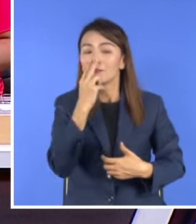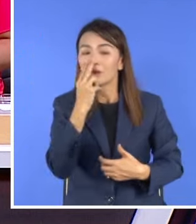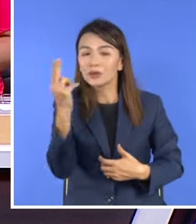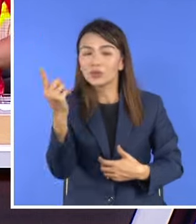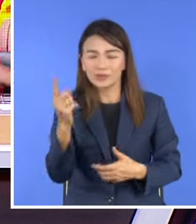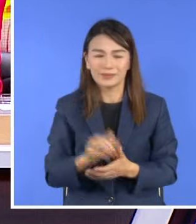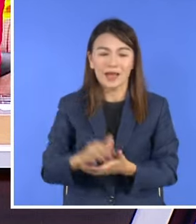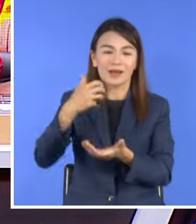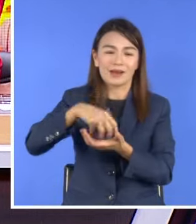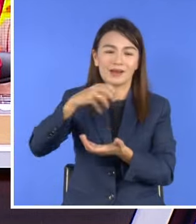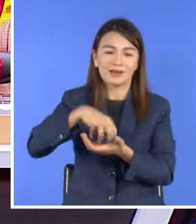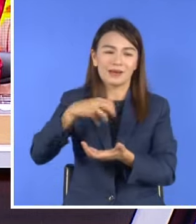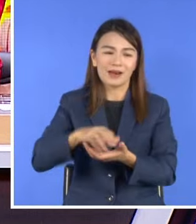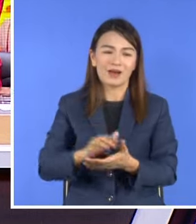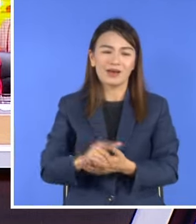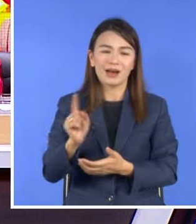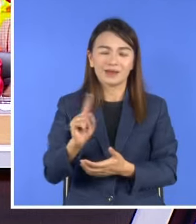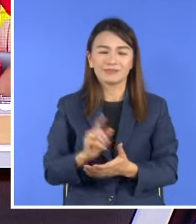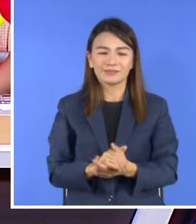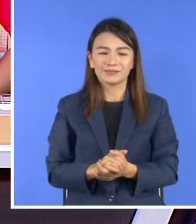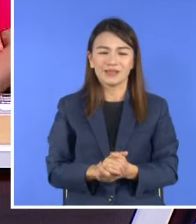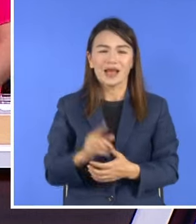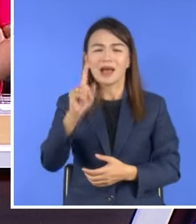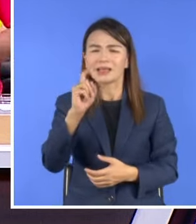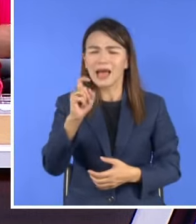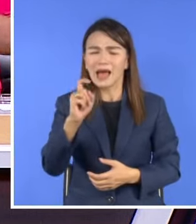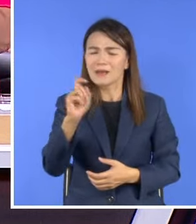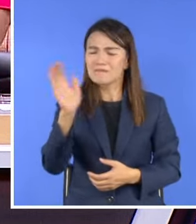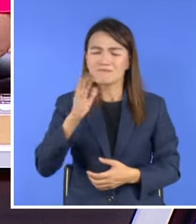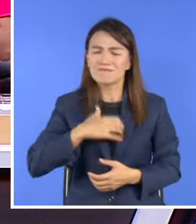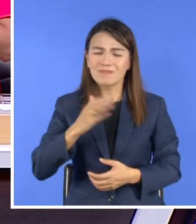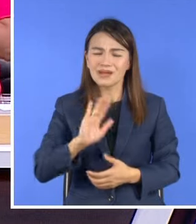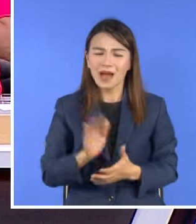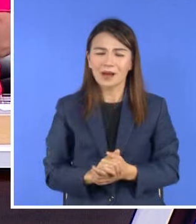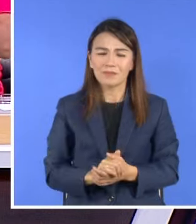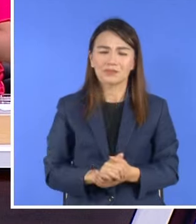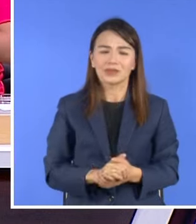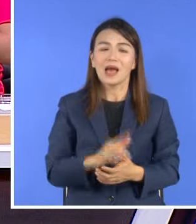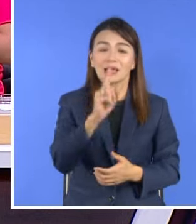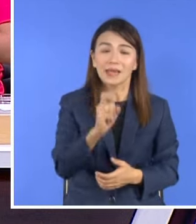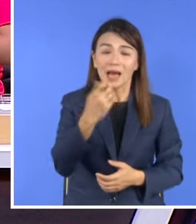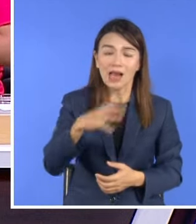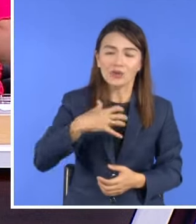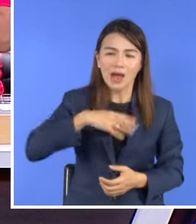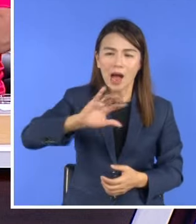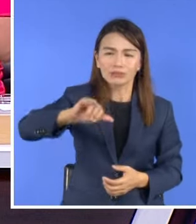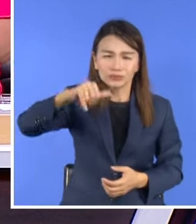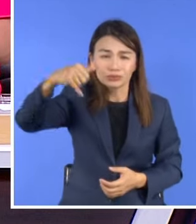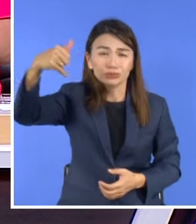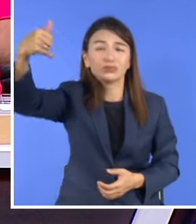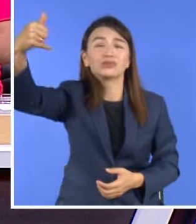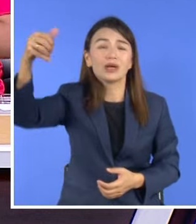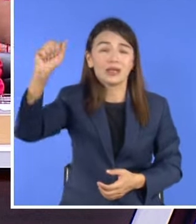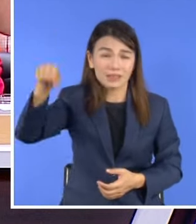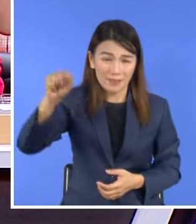คะฟังดูแล้วไม่อยากไม่อยากจะตายเลยไม่อยากตายแต่ถ้าอยากตายแล้วขึ้นสวรรค์ใช่มั้ยถ้าเกิดเราเชื่อแบบนั้นนะคุณผู้ชมคะถ้าเรา